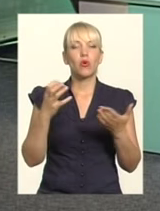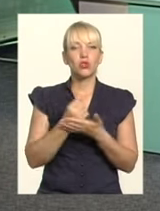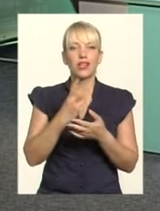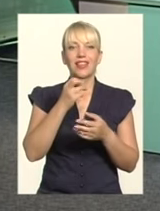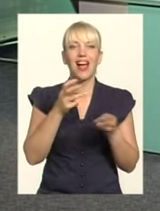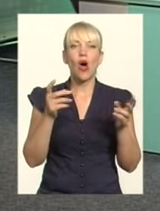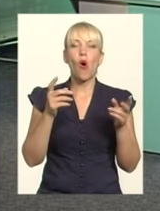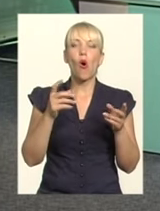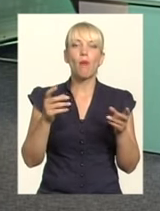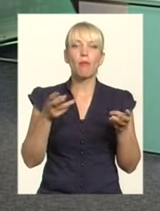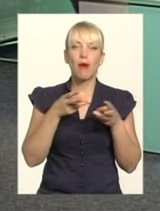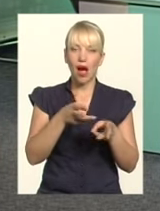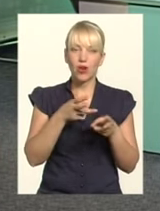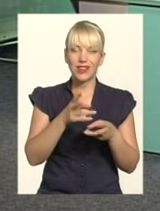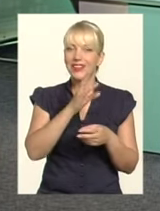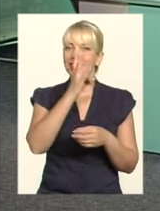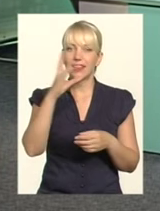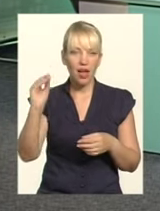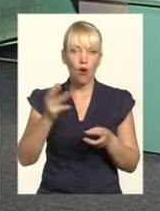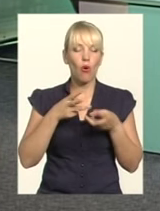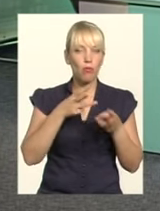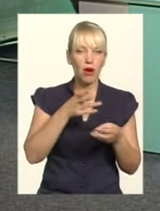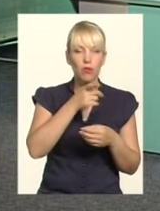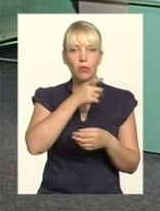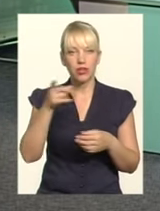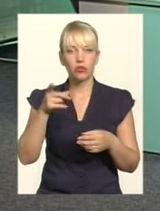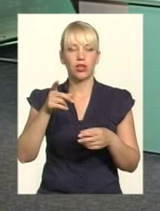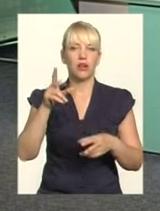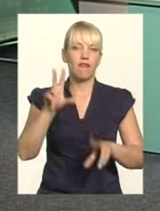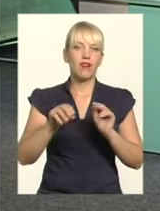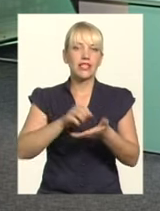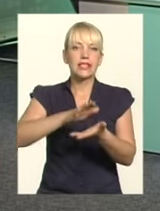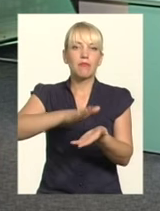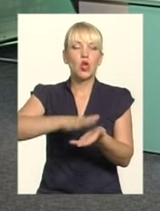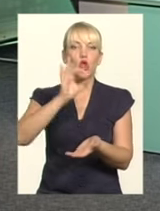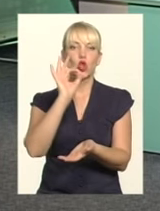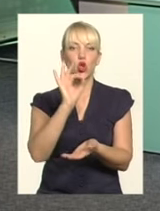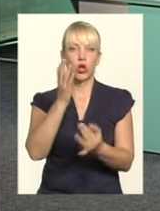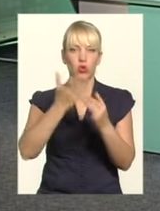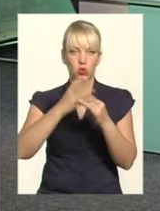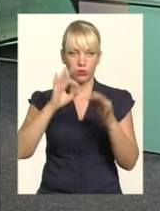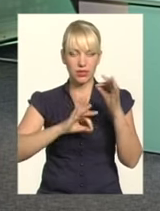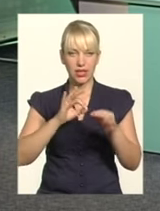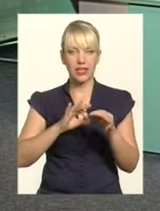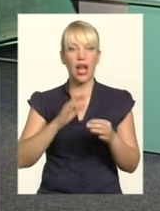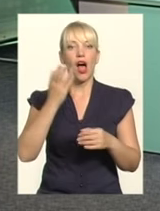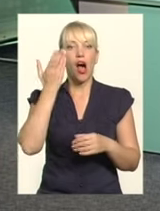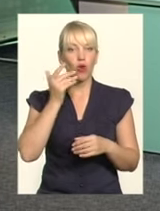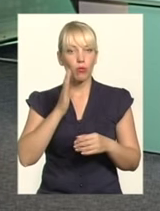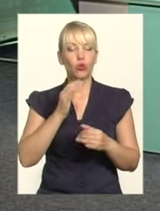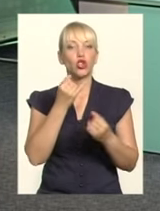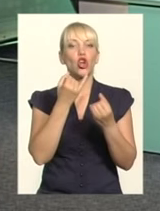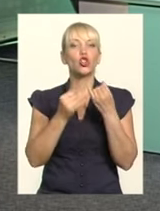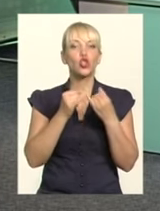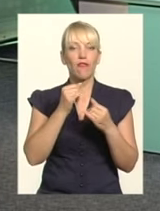субсидію, а далі субсидія вже, зрозуміло, піде з жовтня місяця. Тобто, коли буде опалювальний сезон.